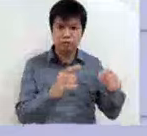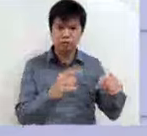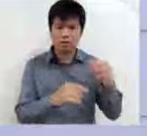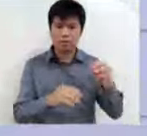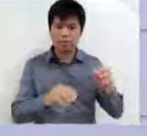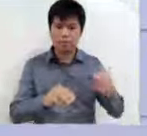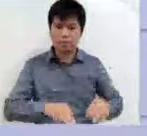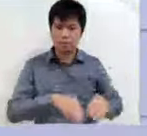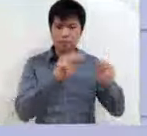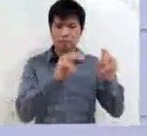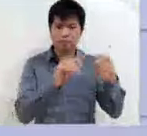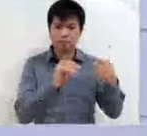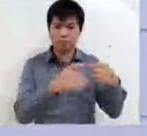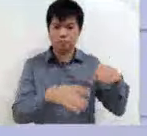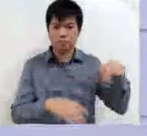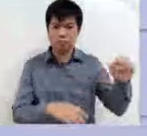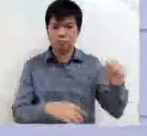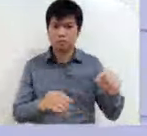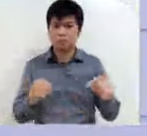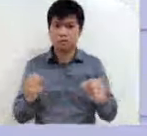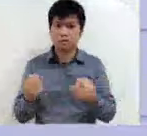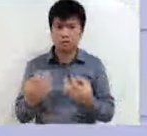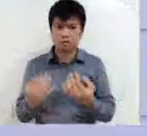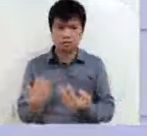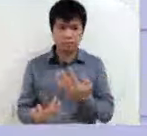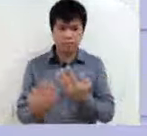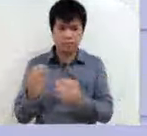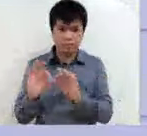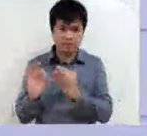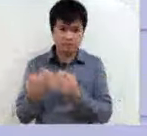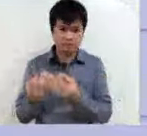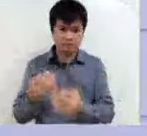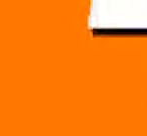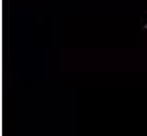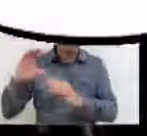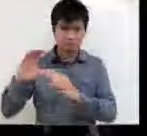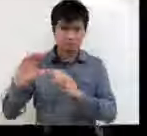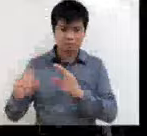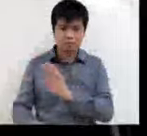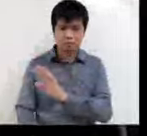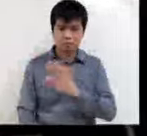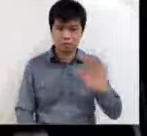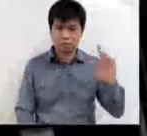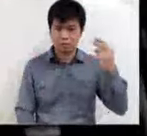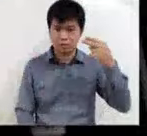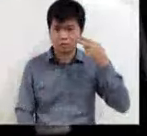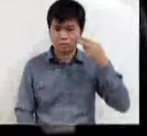nasunugan sa Caloocan. Nasa frontline ang balitang yan, si Hannibal Talete.